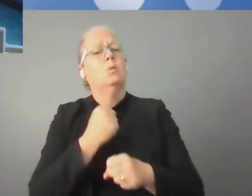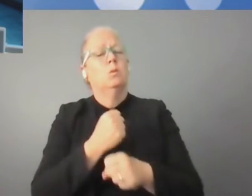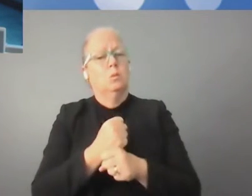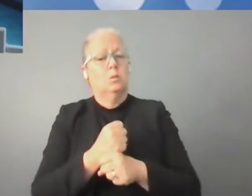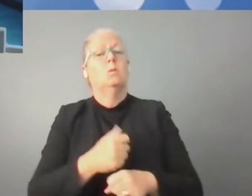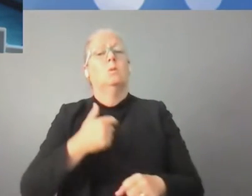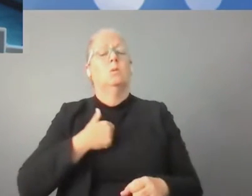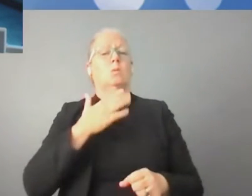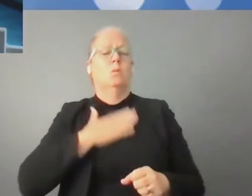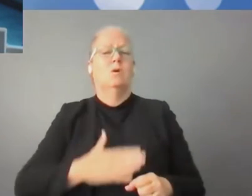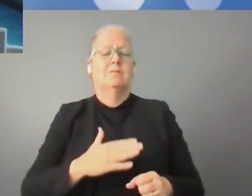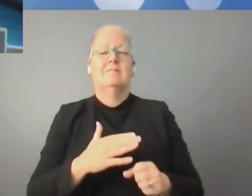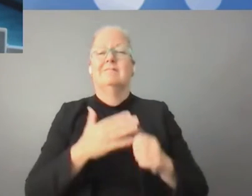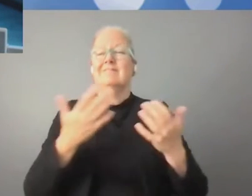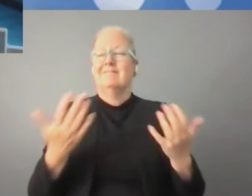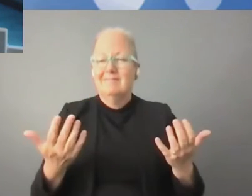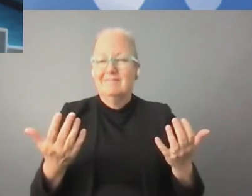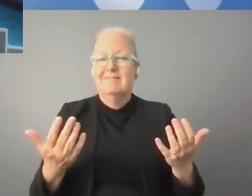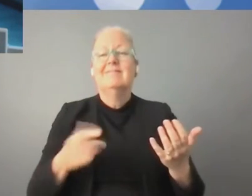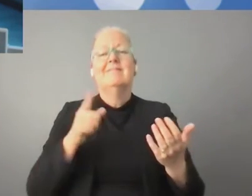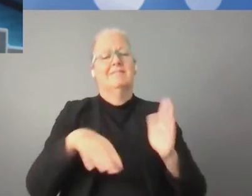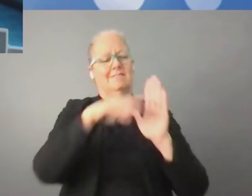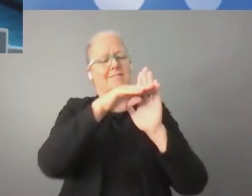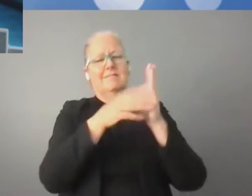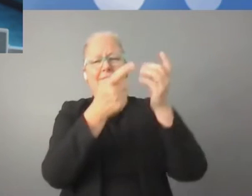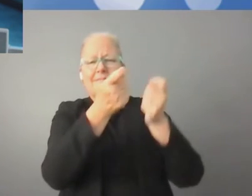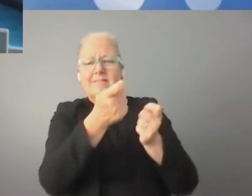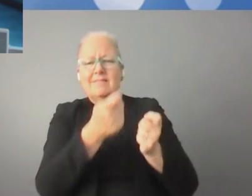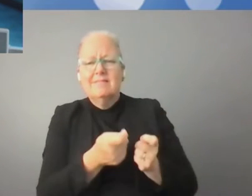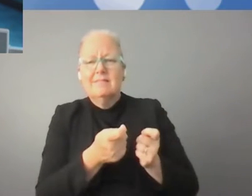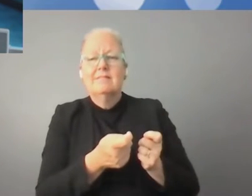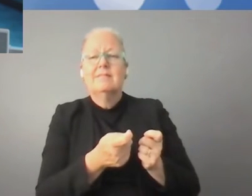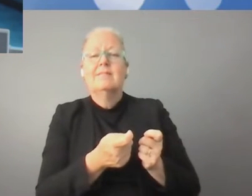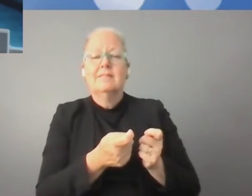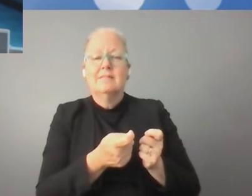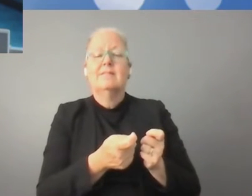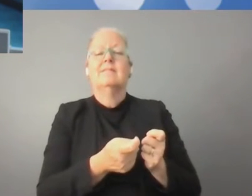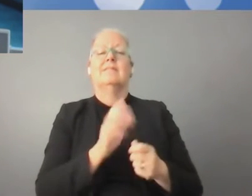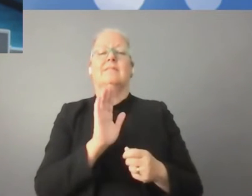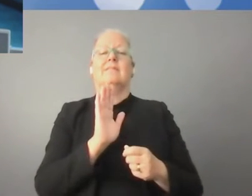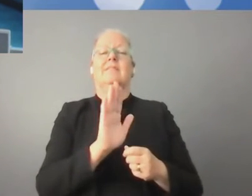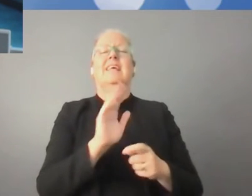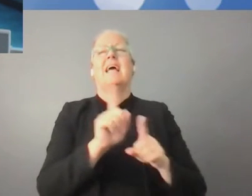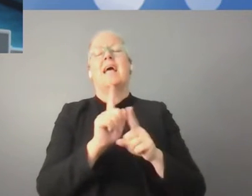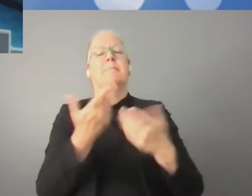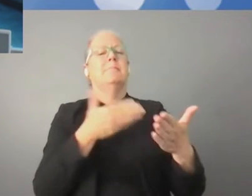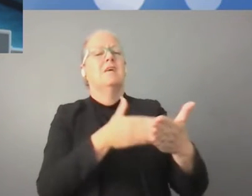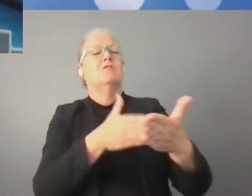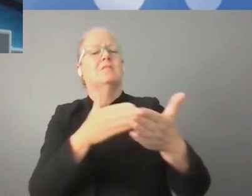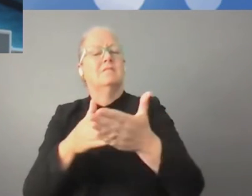эквивалентными правами, но и обязанностями. Очень важно для нас и то, чтобы устранять препятствия